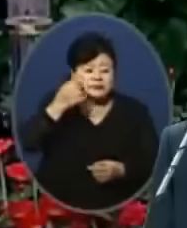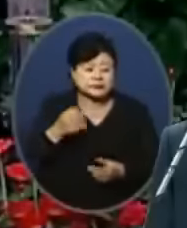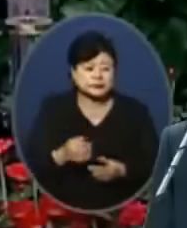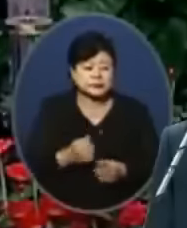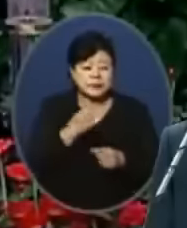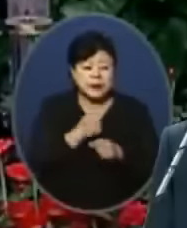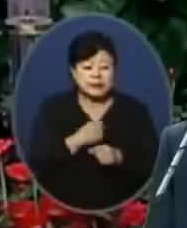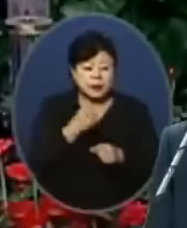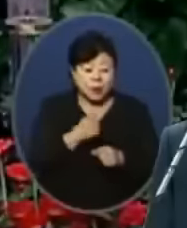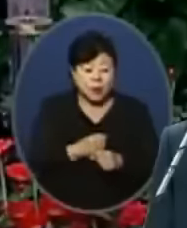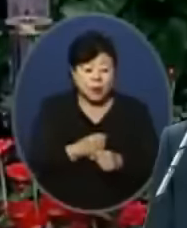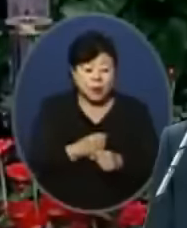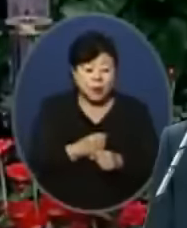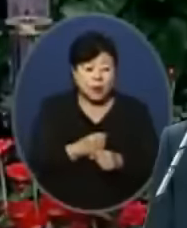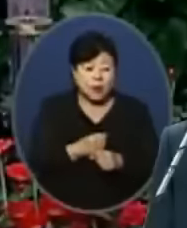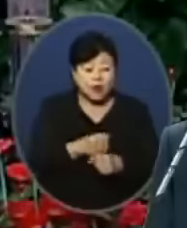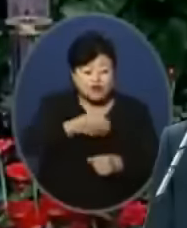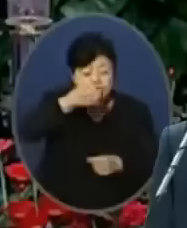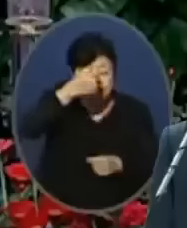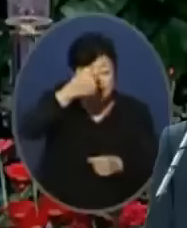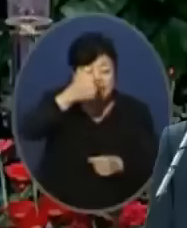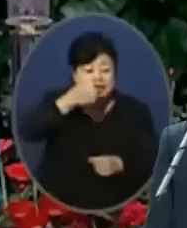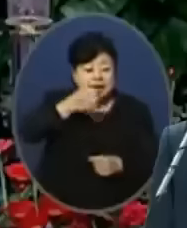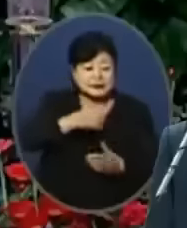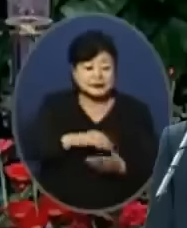꿈을 만들어내고 꿈이